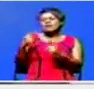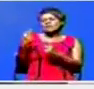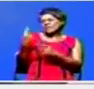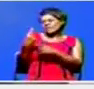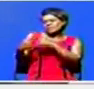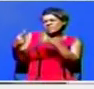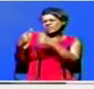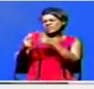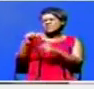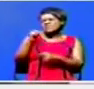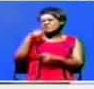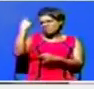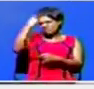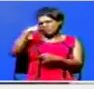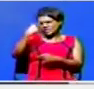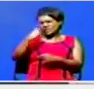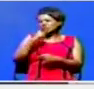few new faces.